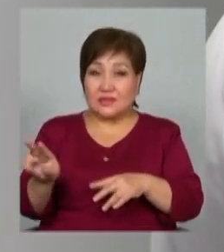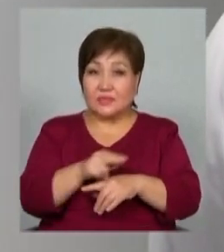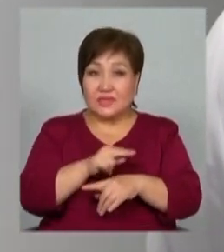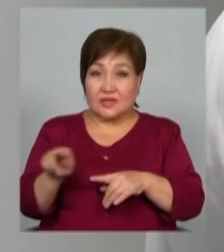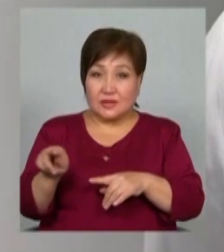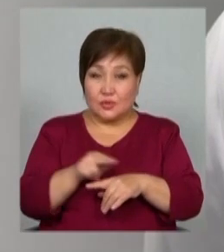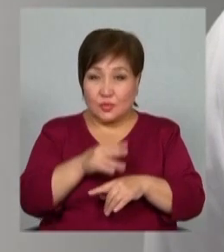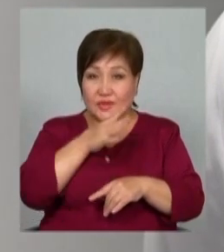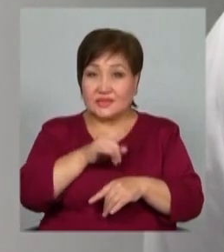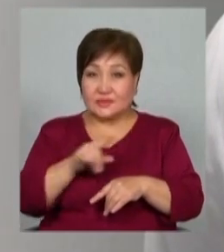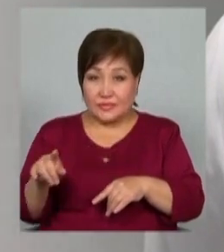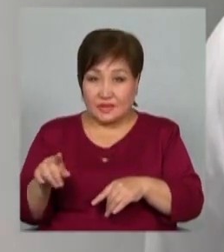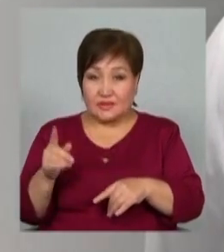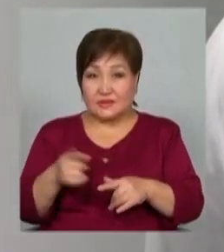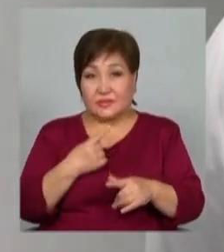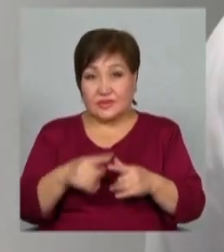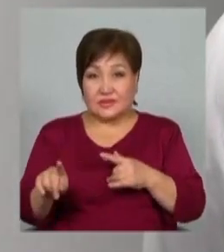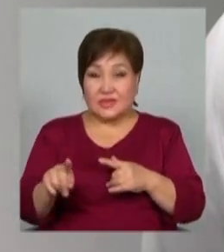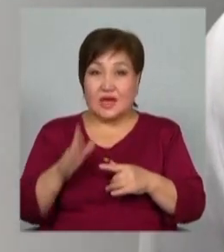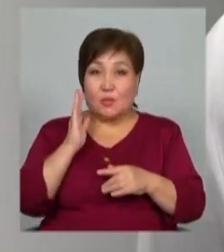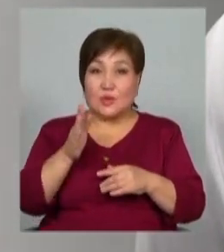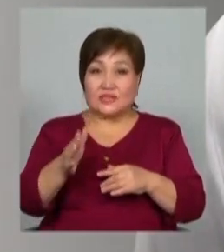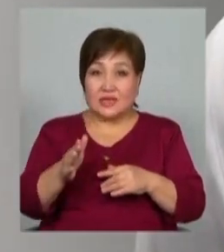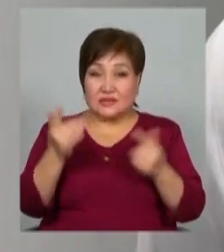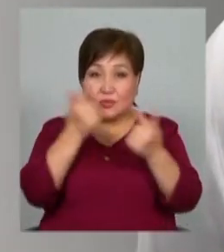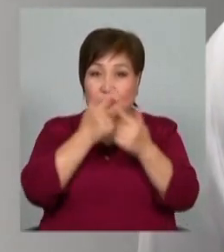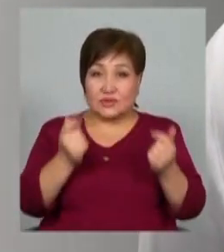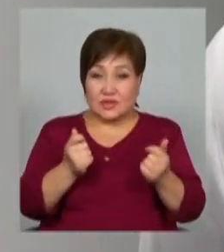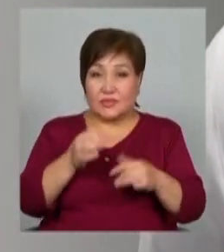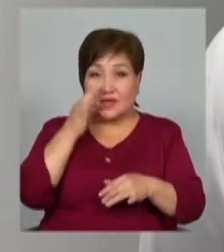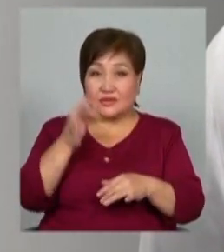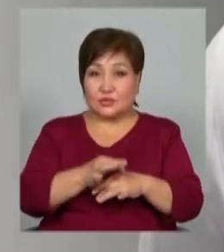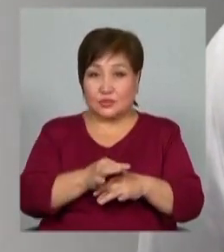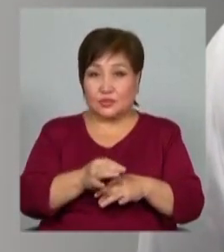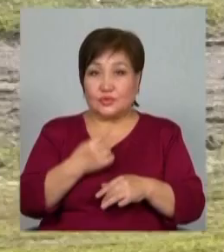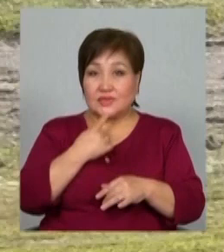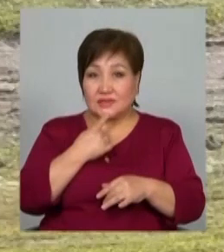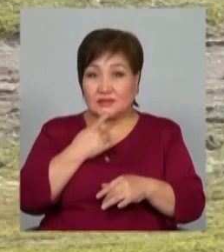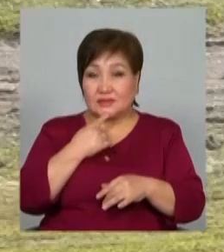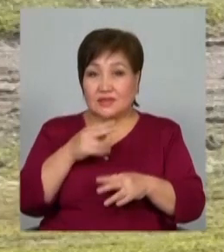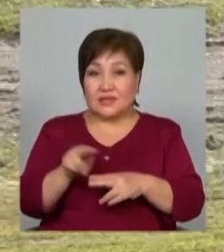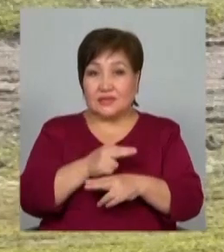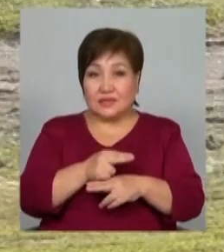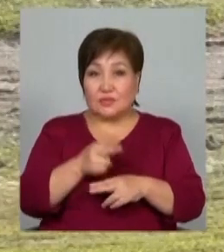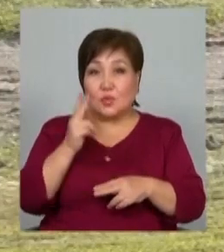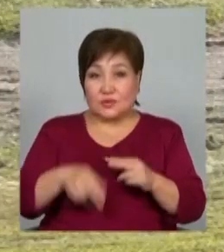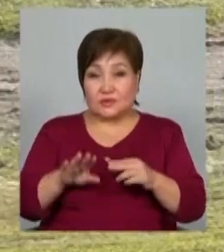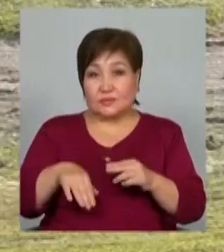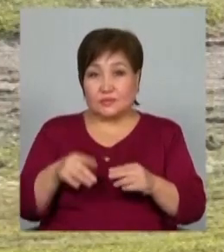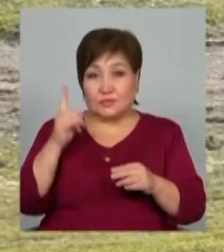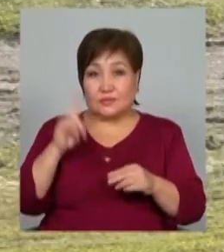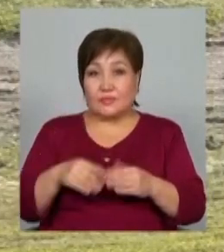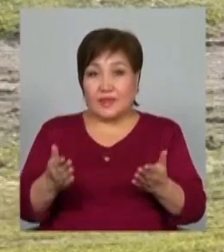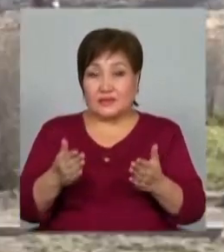немесе болашақтағы жаңағы болжамын айту өте қиын. Ем аяқталу керек ол үшін. Шағын ғана